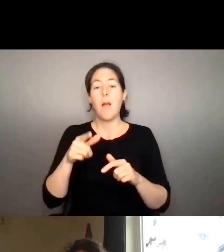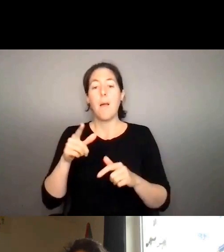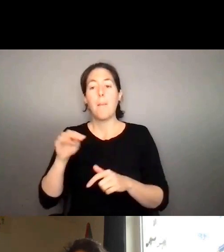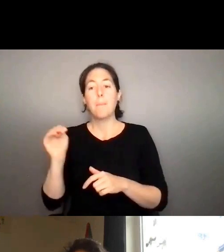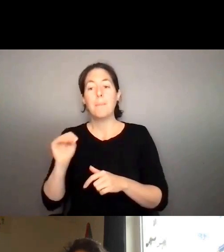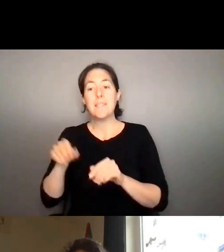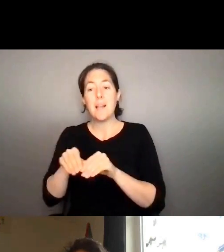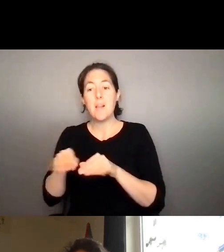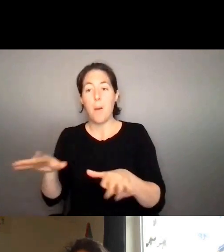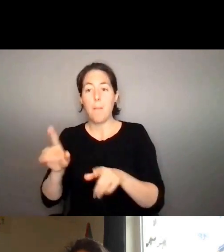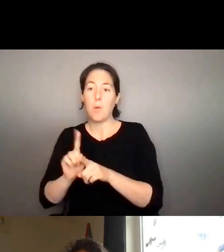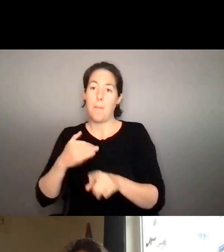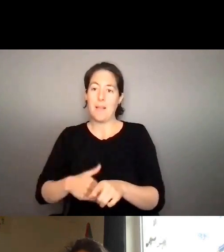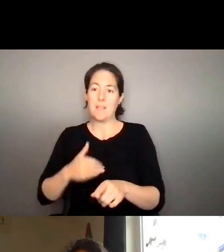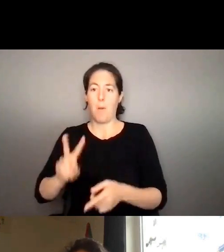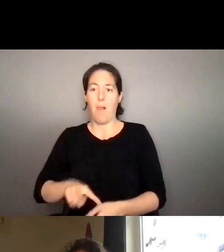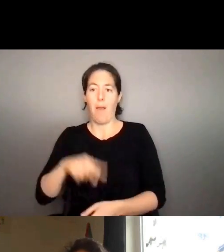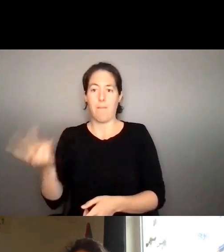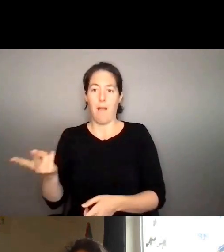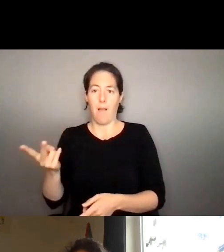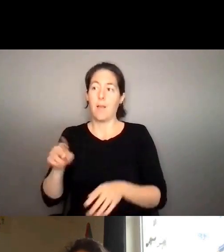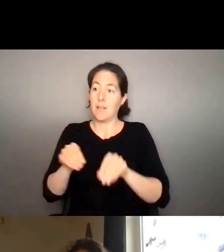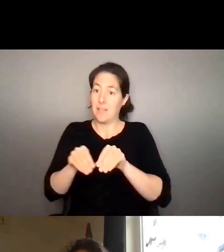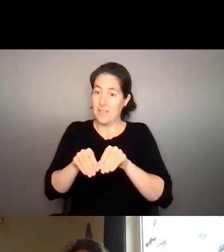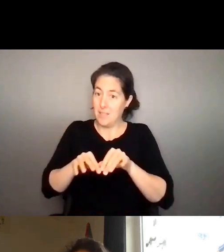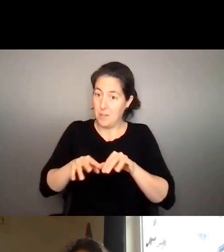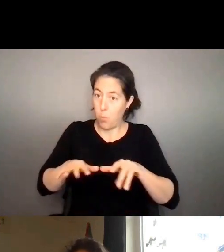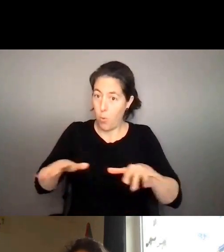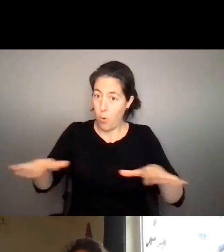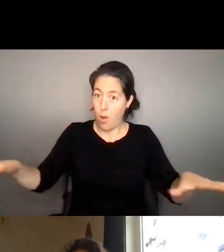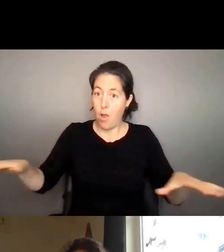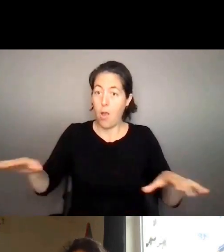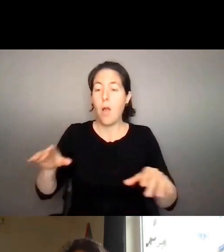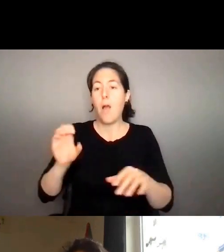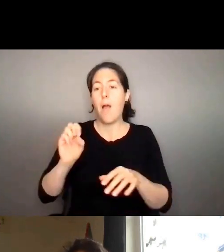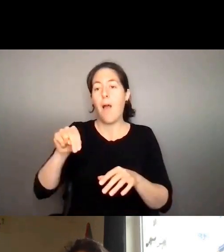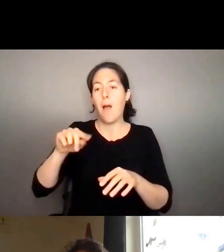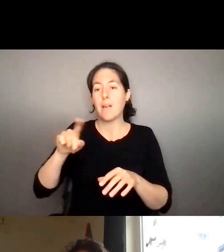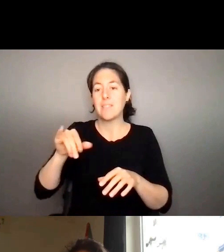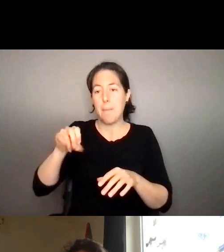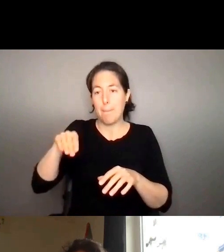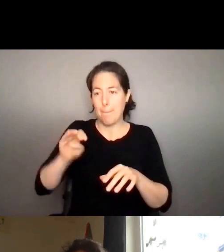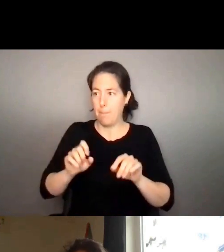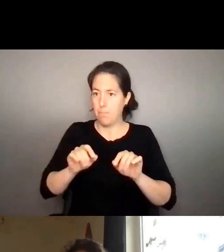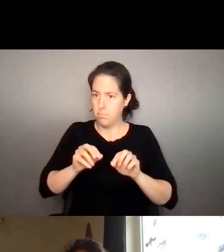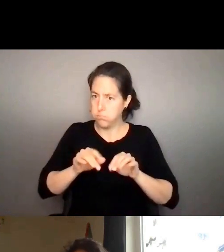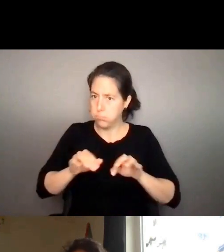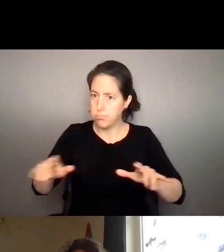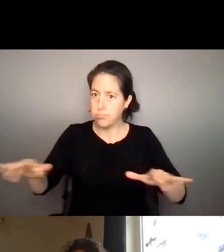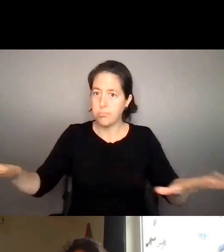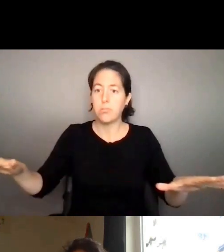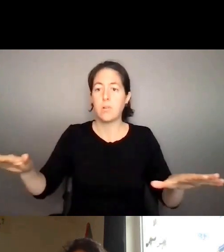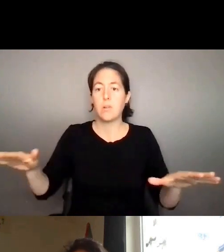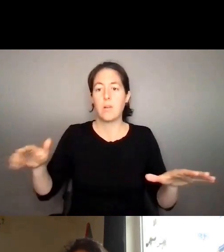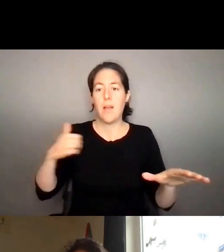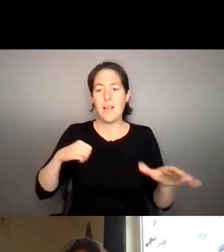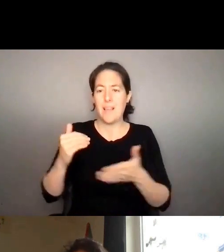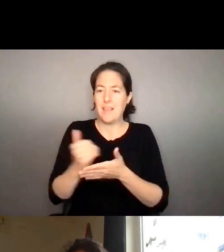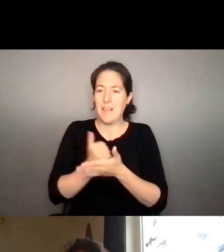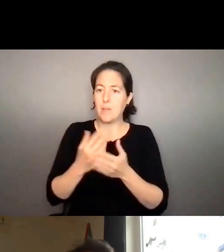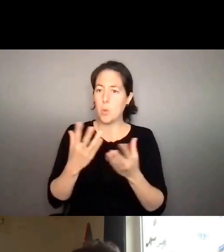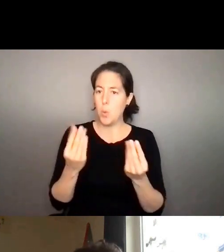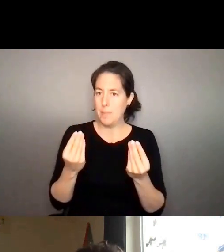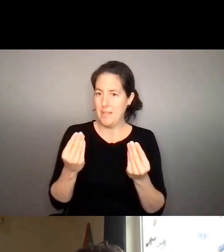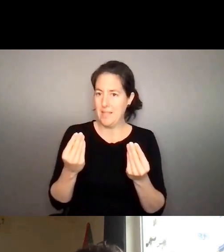l'envers, donc il se déploie. Puis, il se déploie en projetant des enzymes, puis en générant, en essayant de maintenir une humidité qui rend